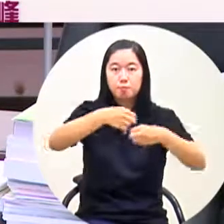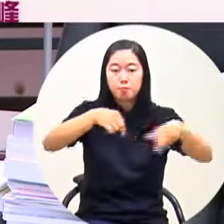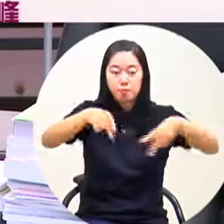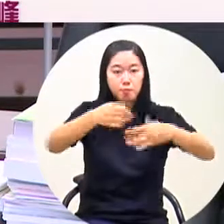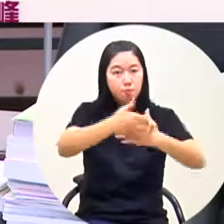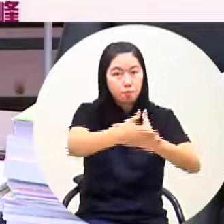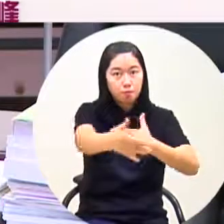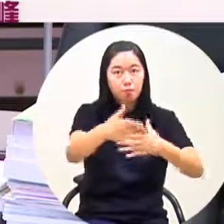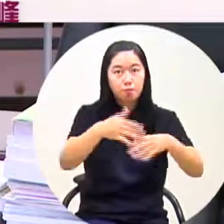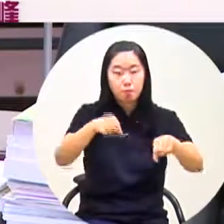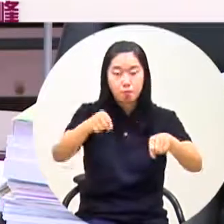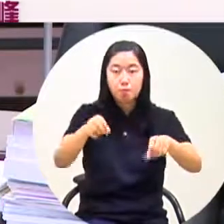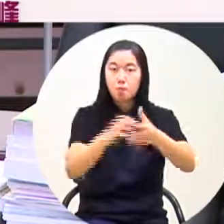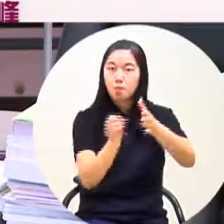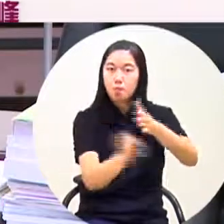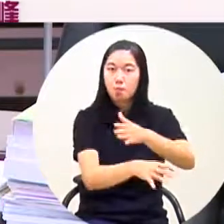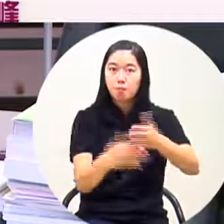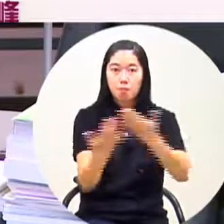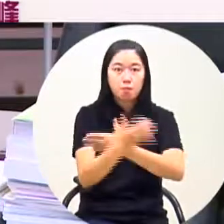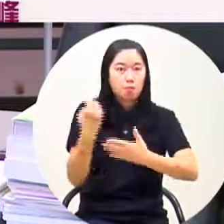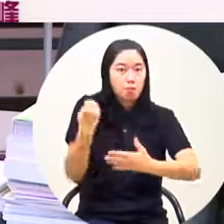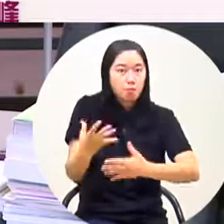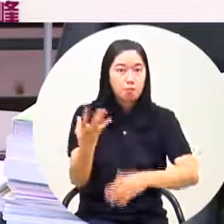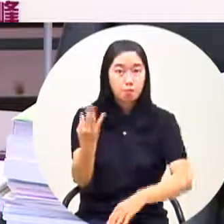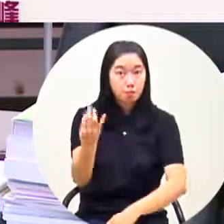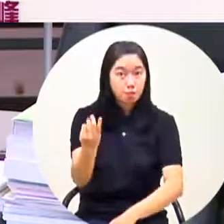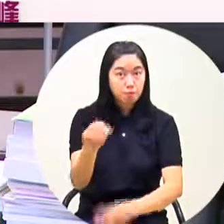请蔡局长答复。